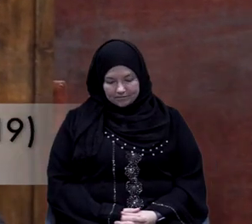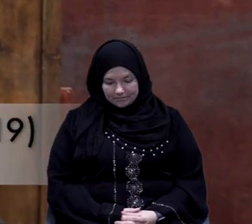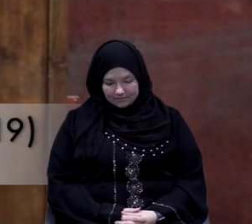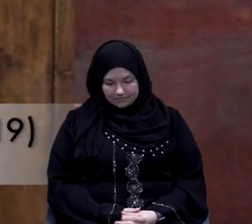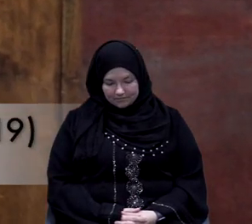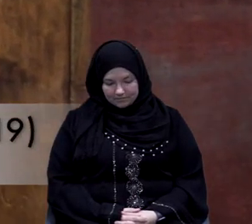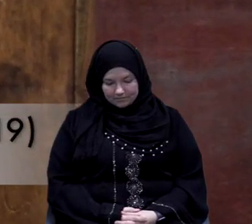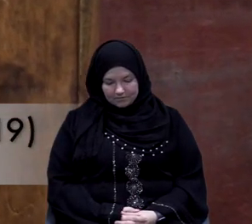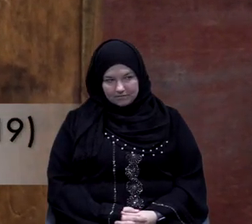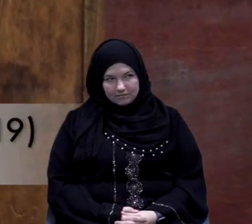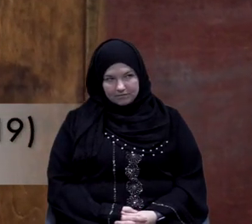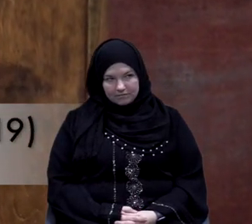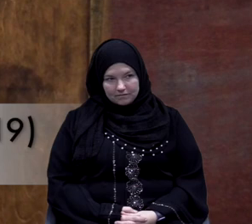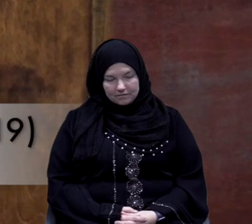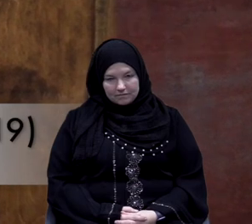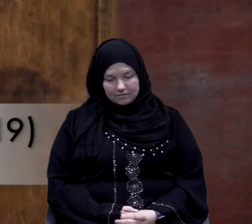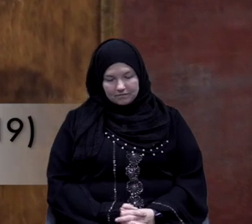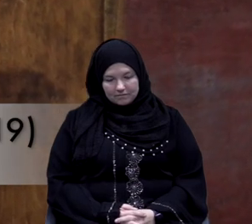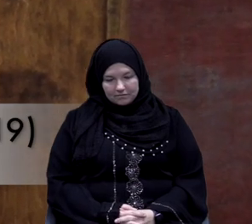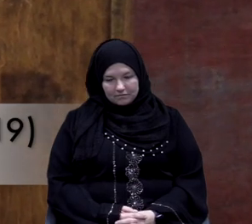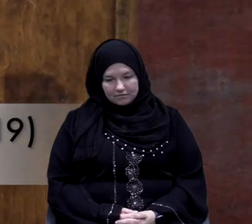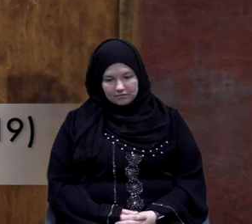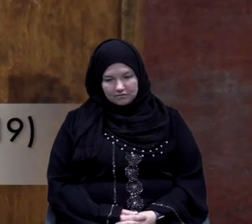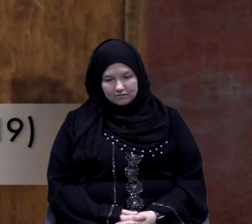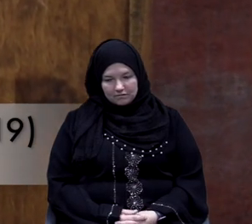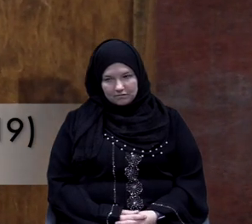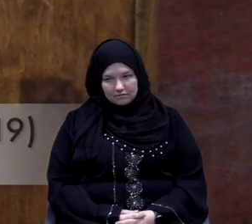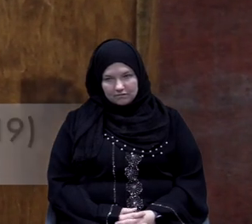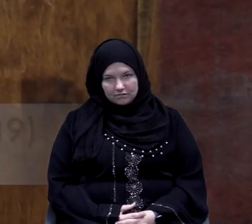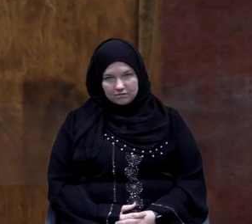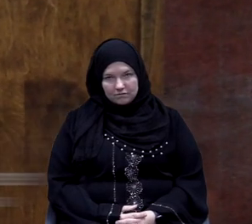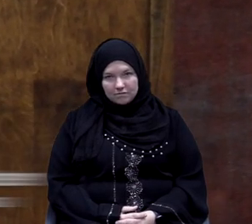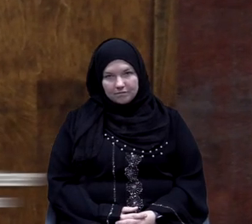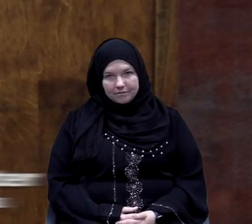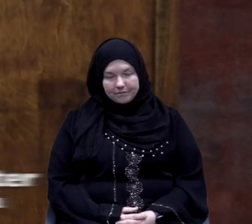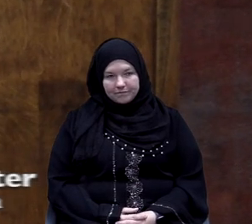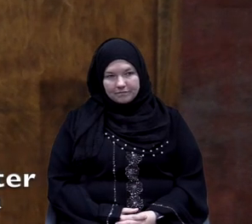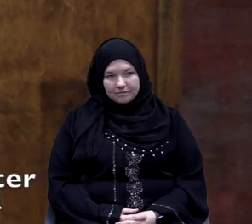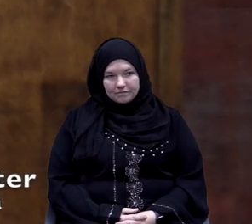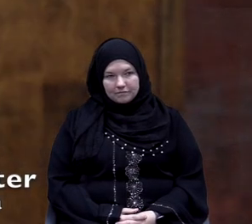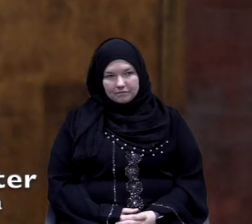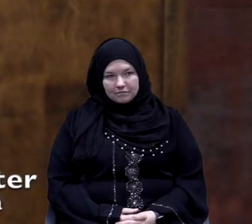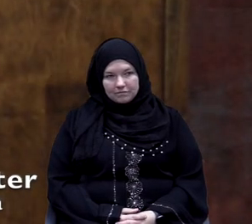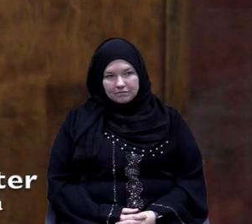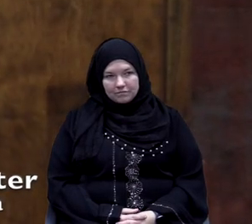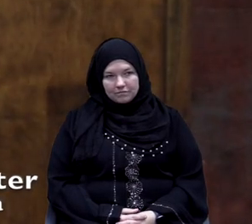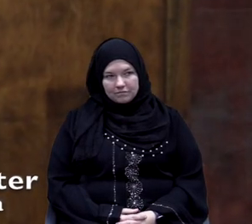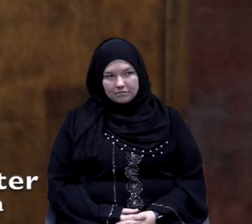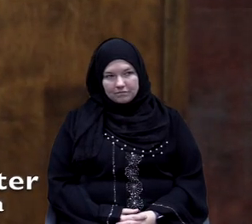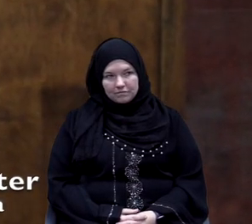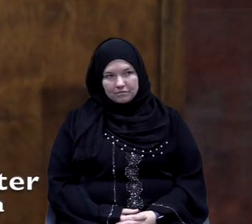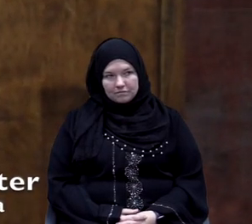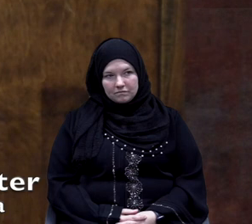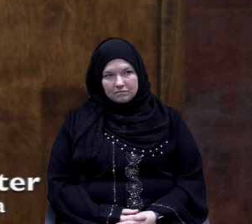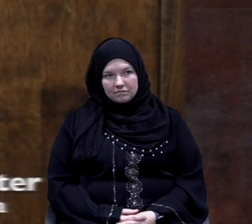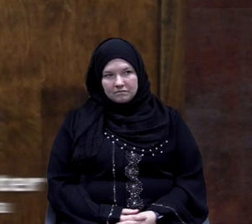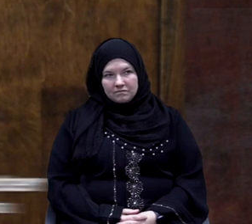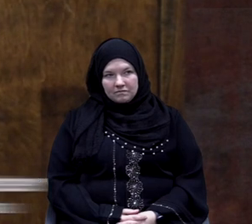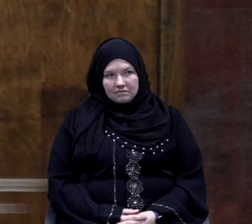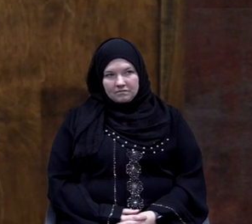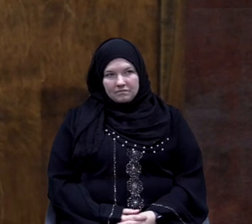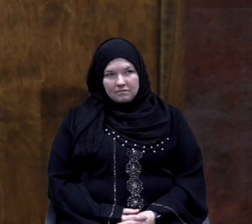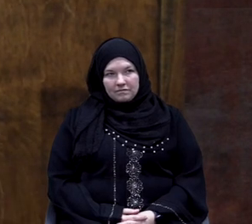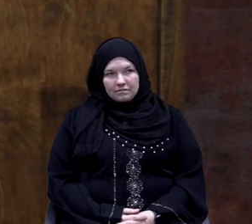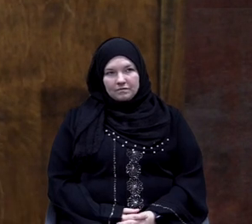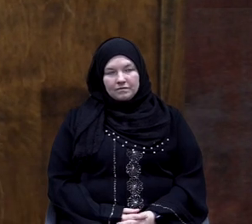ولا قوة إلا بالله العلي العظيم. وأشهد أن لا إله إلا الله وحده لا شريك له،